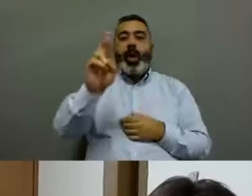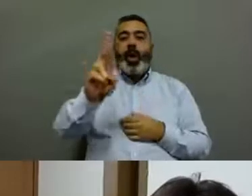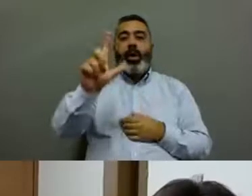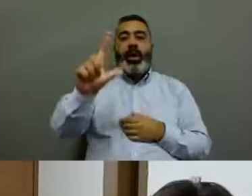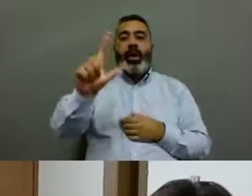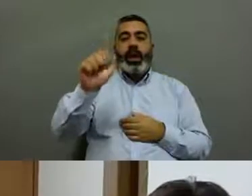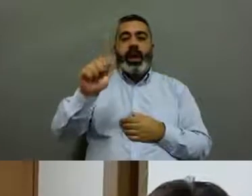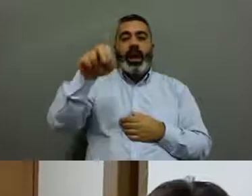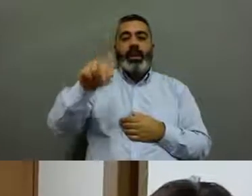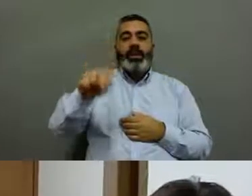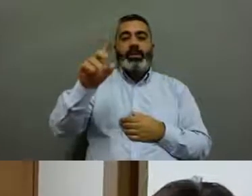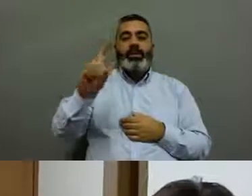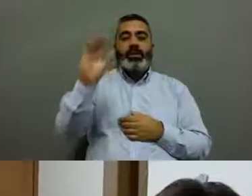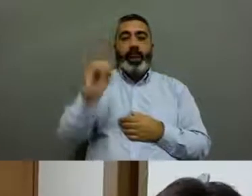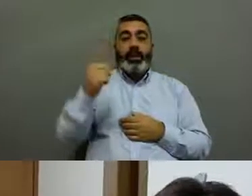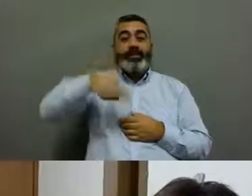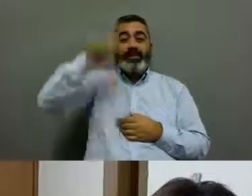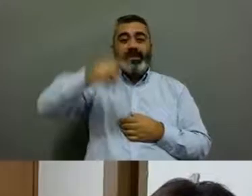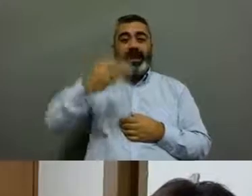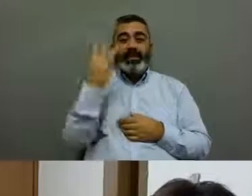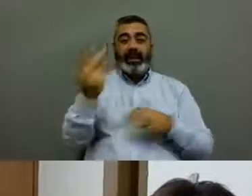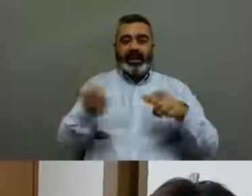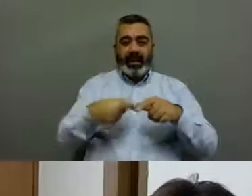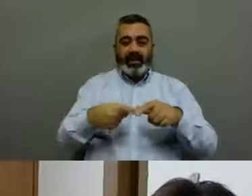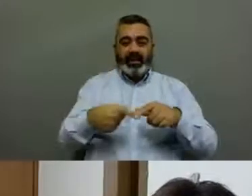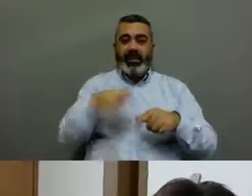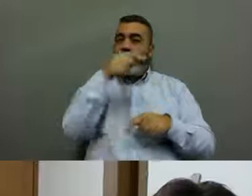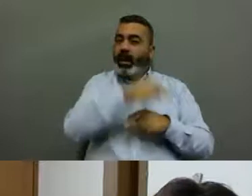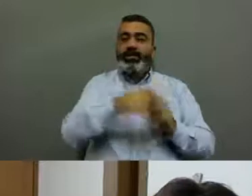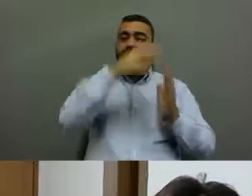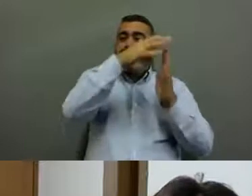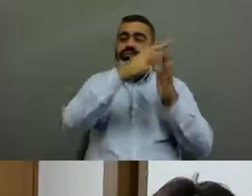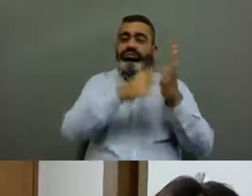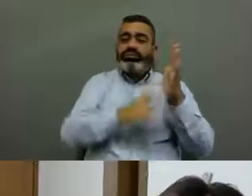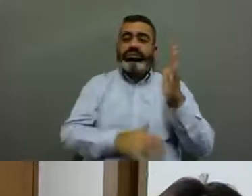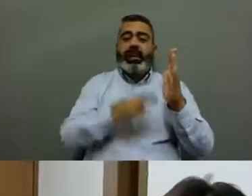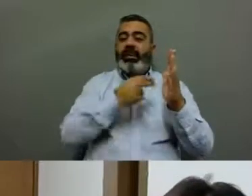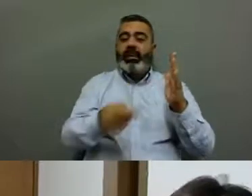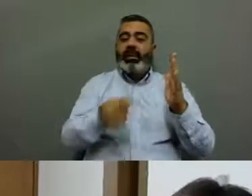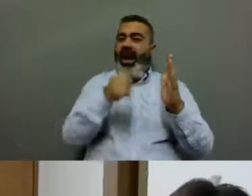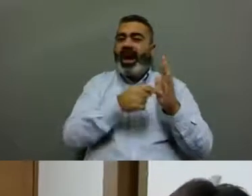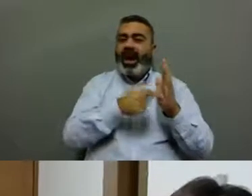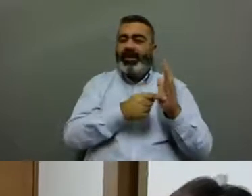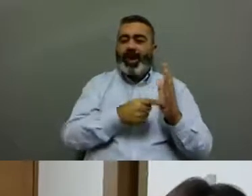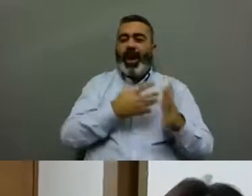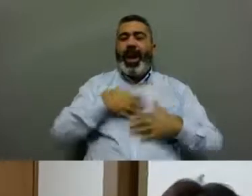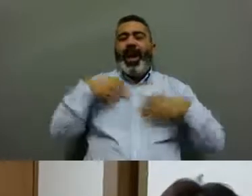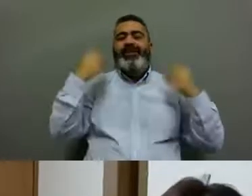3 Δεκεμβρίου είχε μία ανάλυση και αυτό που έβγαλε δεν ήταν ούτε ευχολόγια,